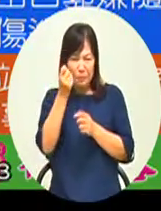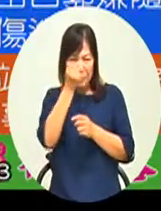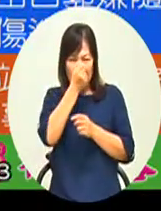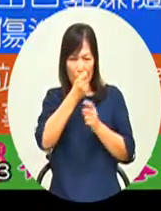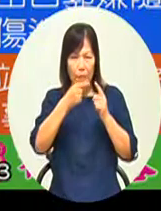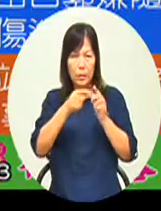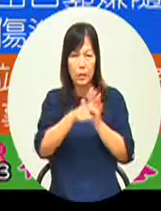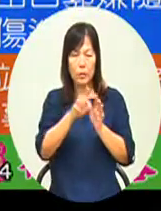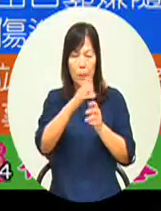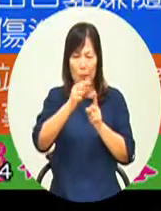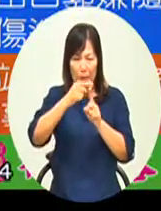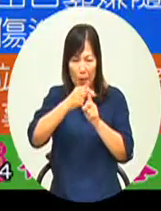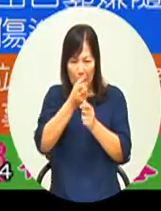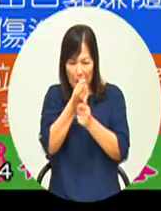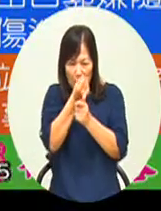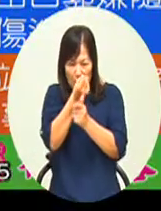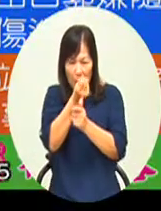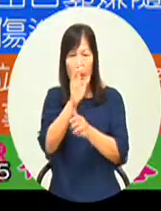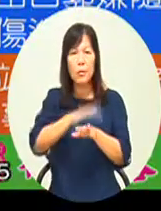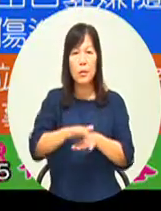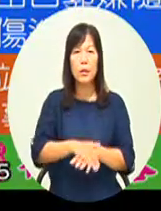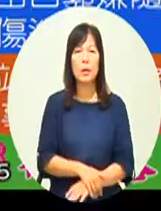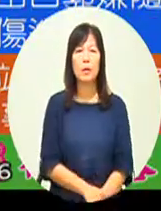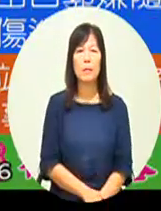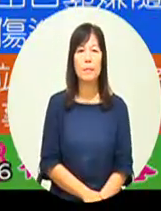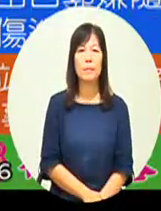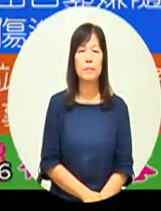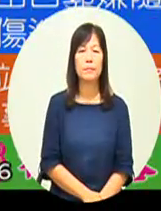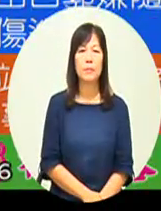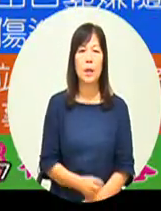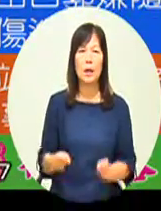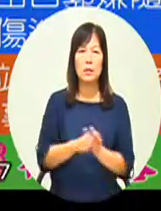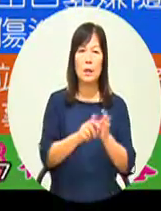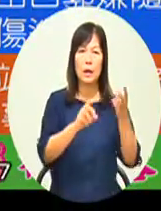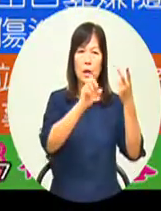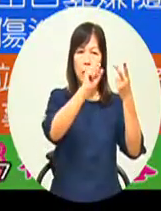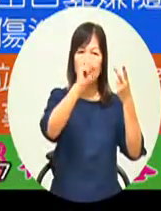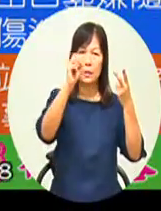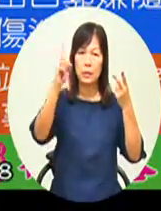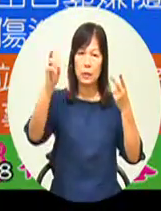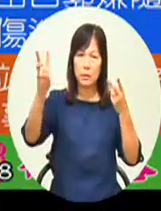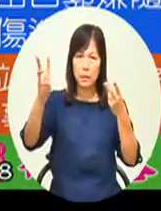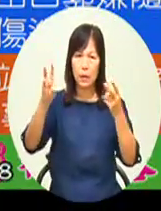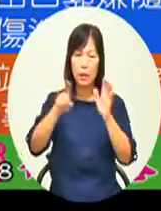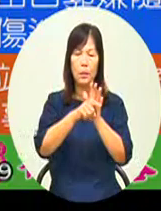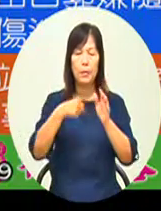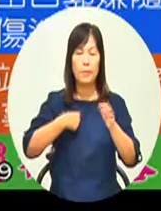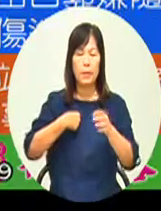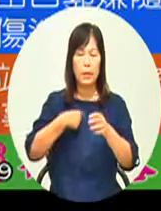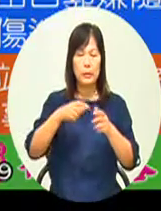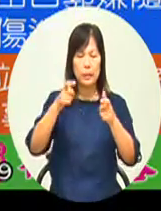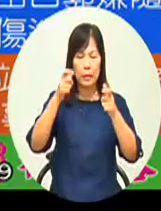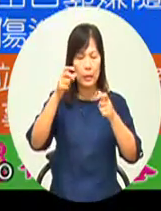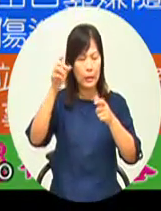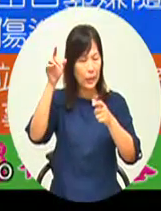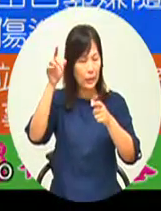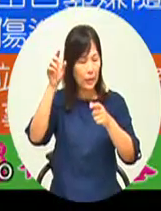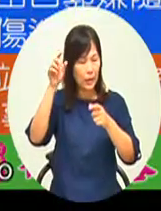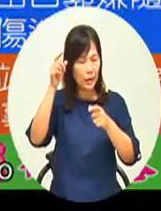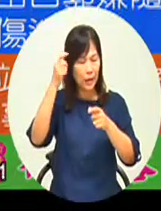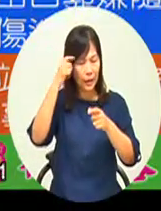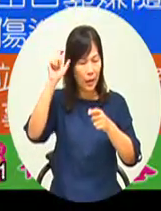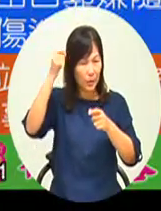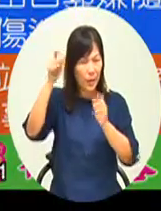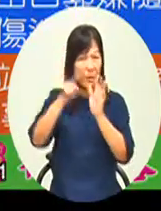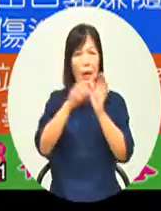一定程度的吓止作用。你阿个看，咱2013年，伫咱的一位憨儿在车厢里被